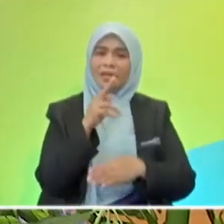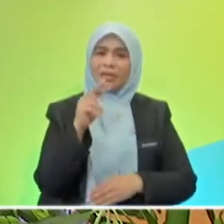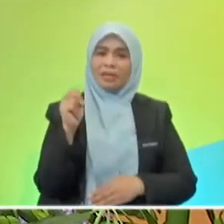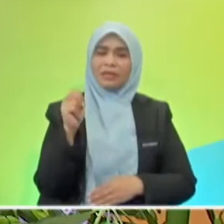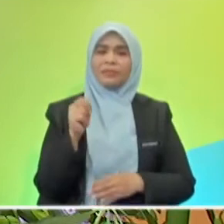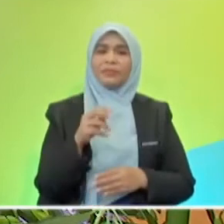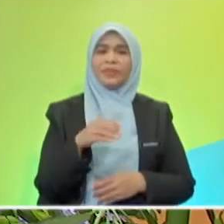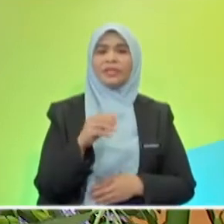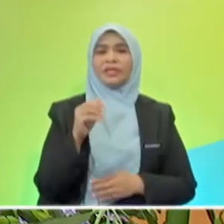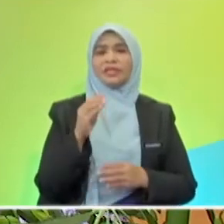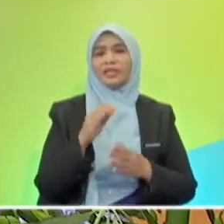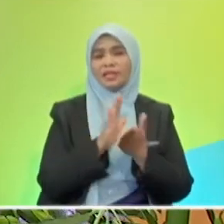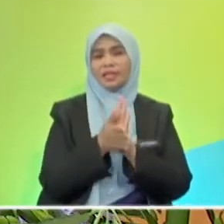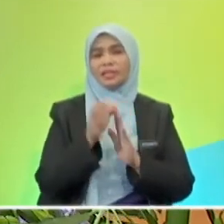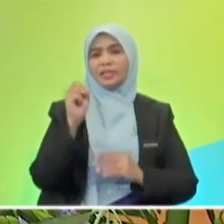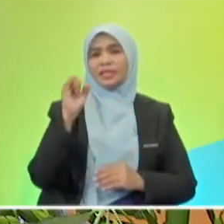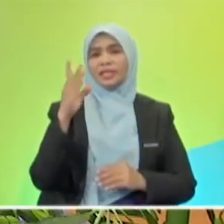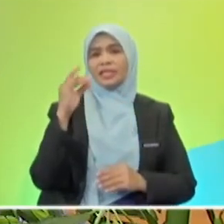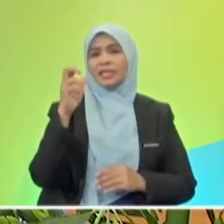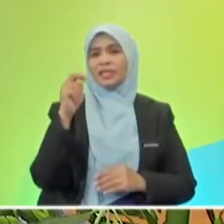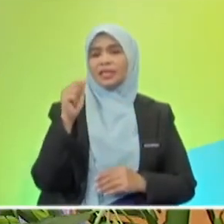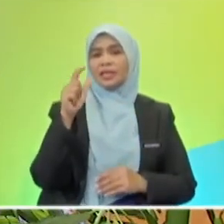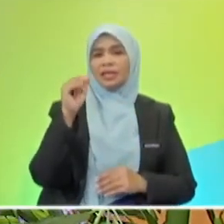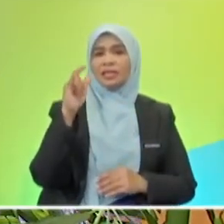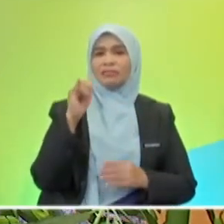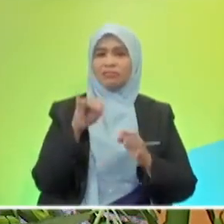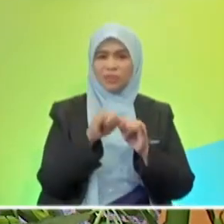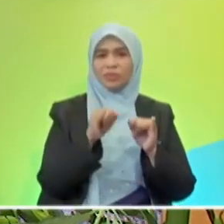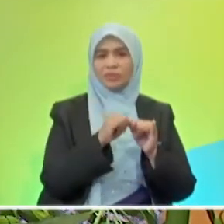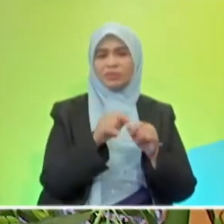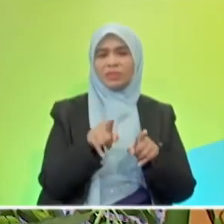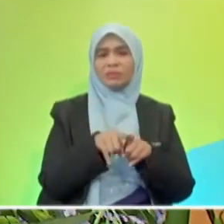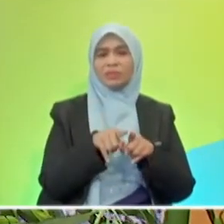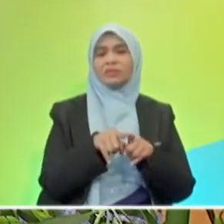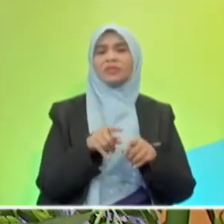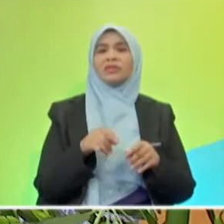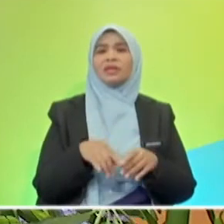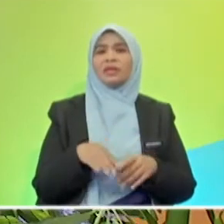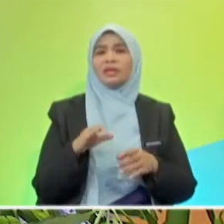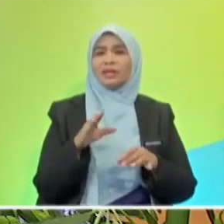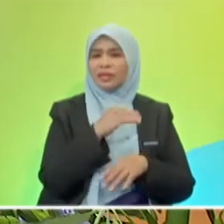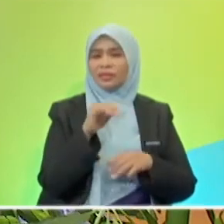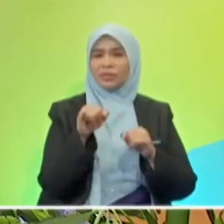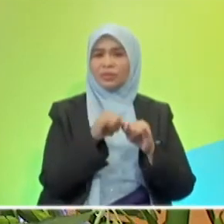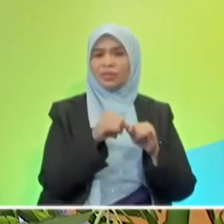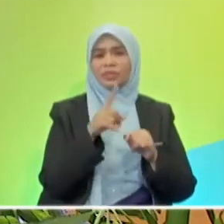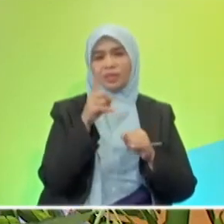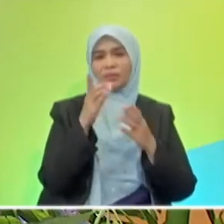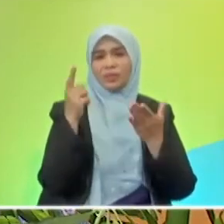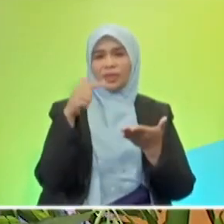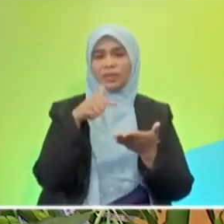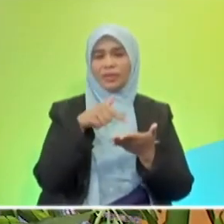ahli juga adalah salah seorang yang mengamalkan kebenaran juga seorang lagi sahabat kepada Sayyidina Ali dan juga sahabat gambar desain